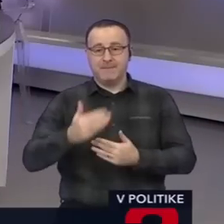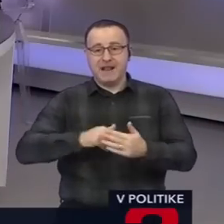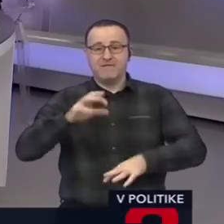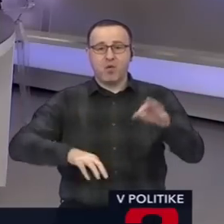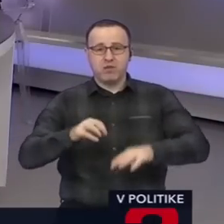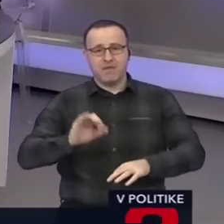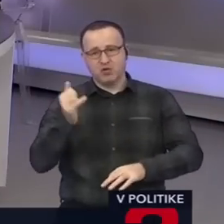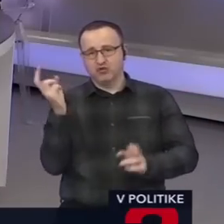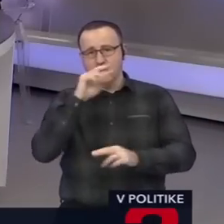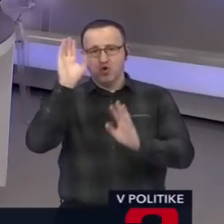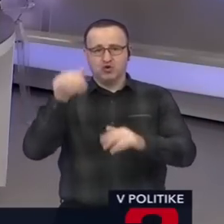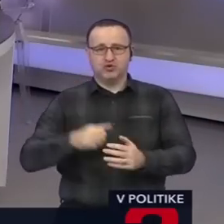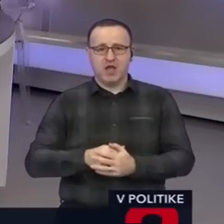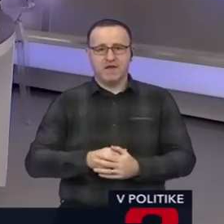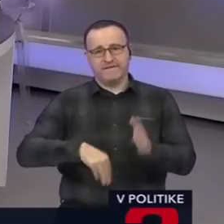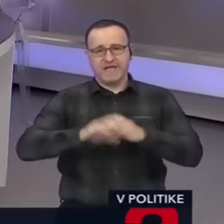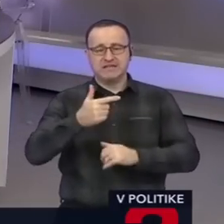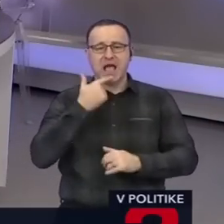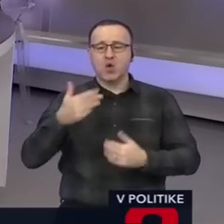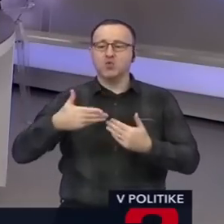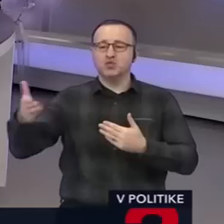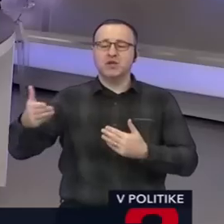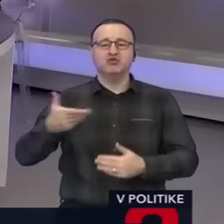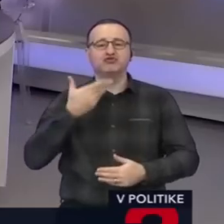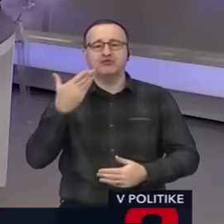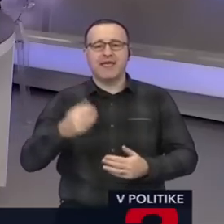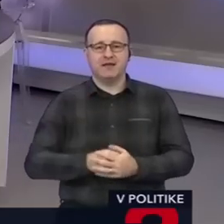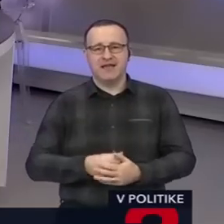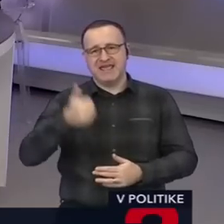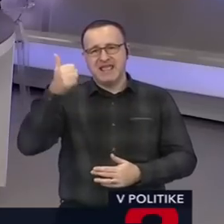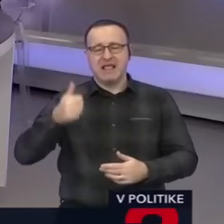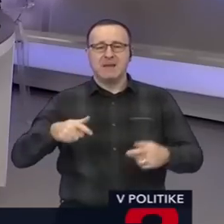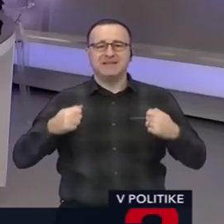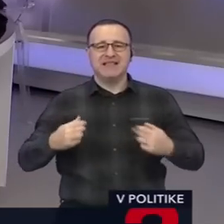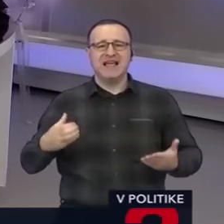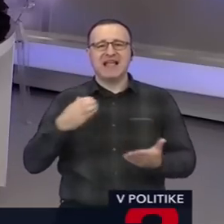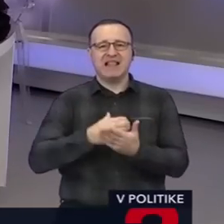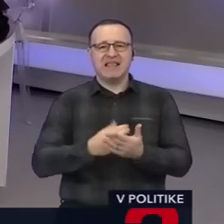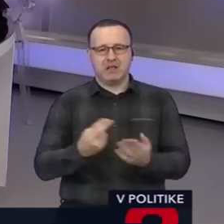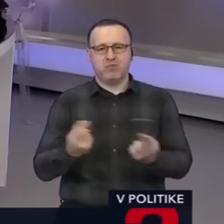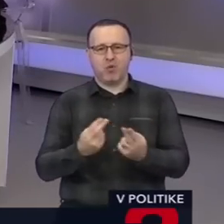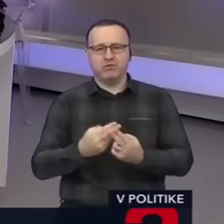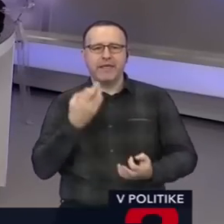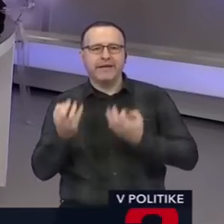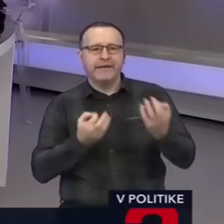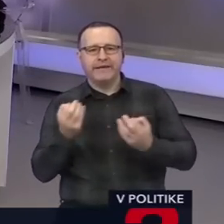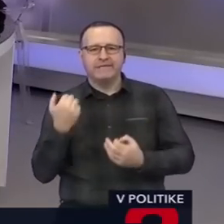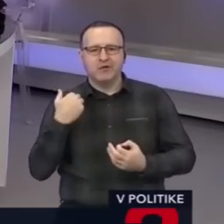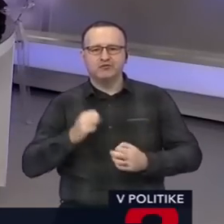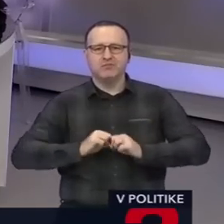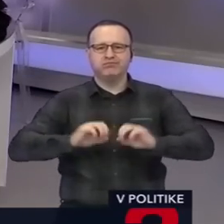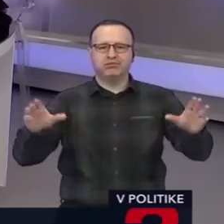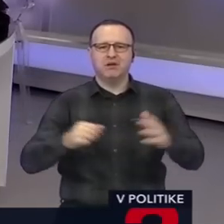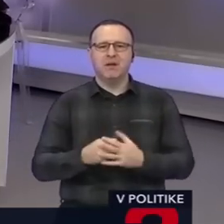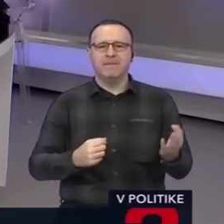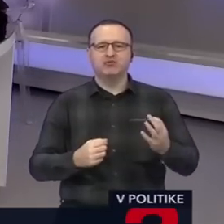susednom Česku, kde sa jeden z prezidentských kandidátov tiež hral na podobnú nôtu. Prečo podľa vás majú na Slovensku